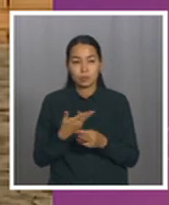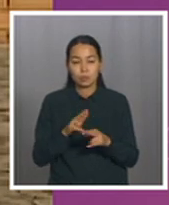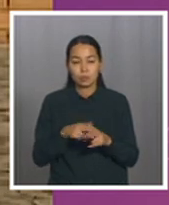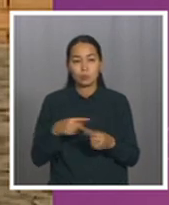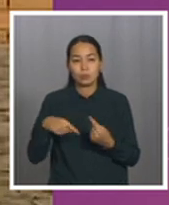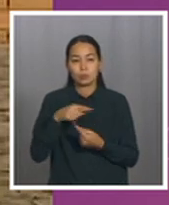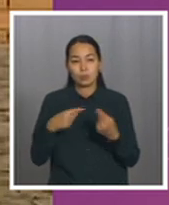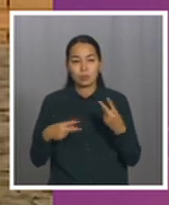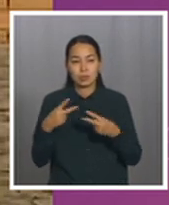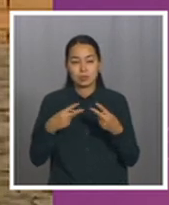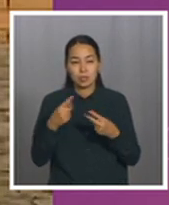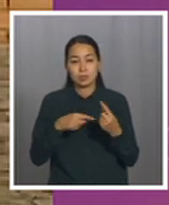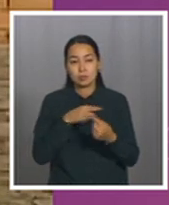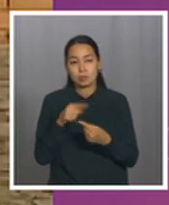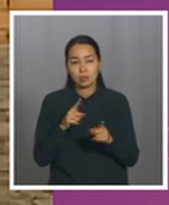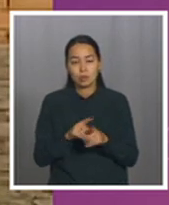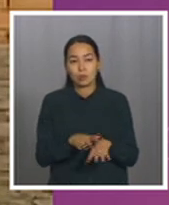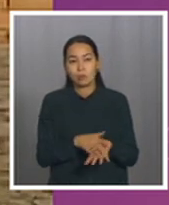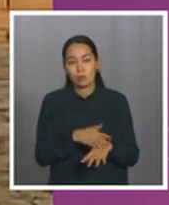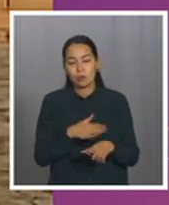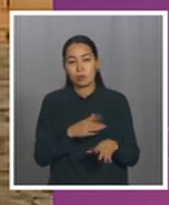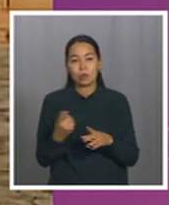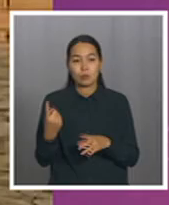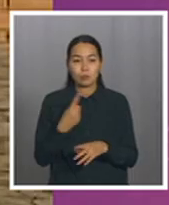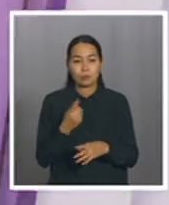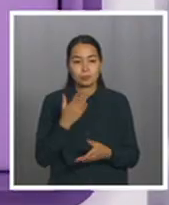салыстырғанда баяуырақ қозғалады.